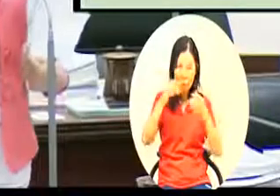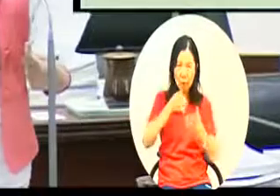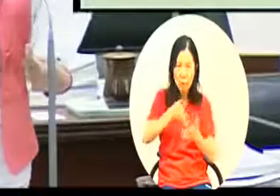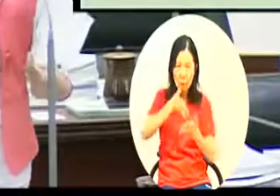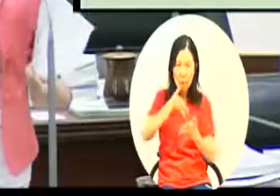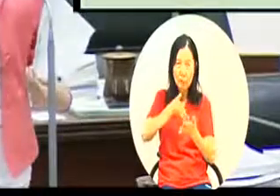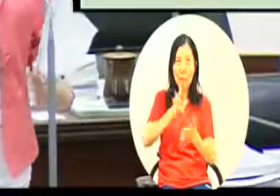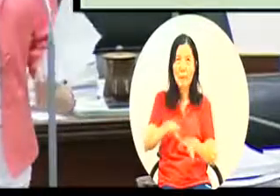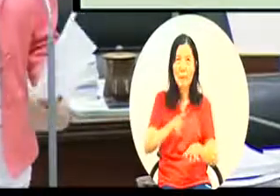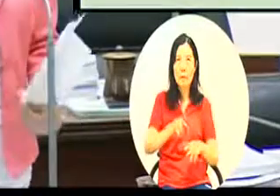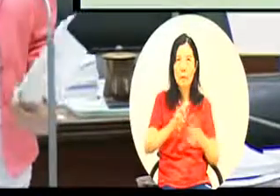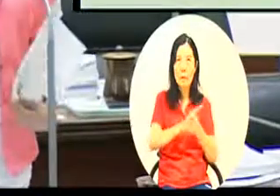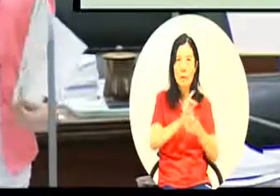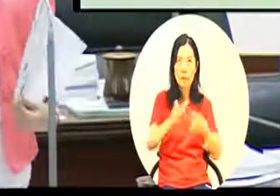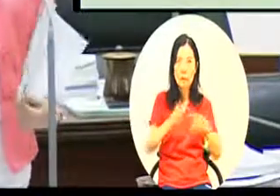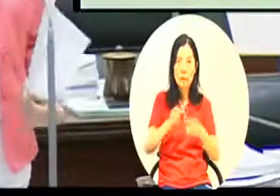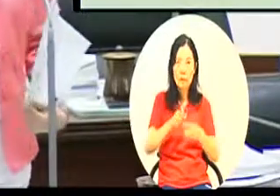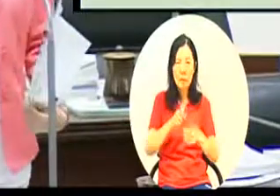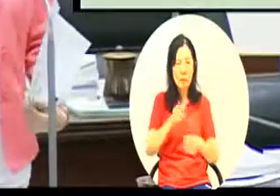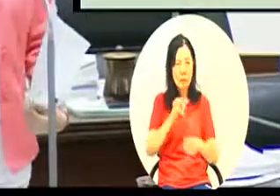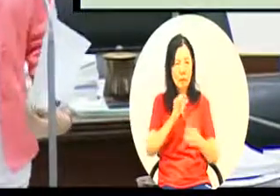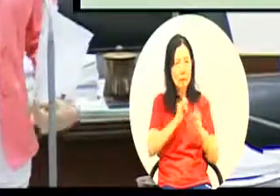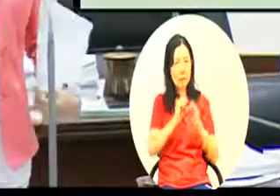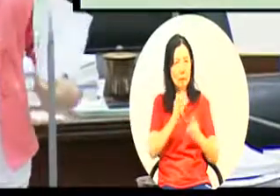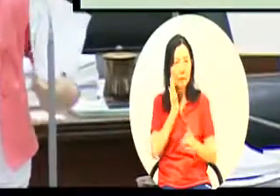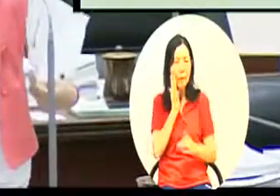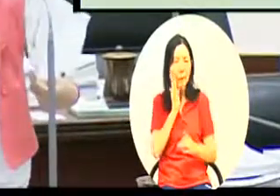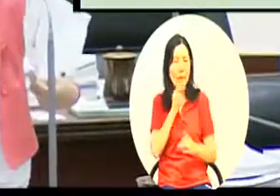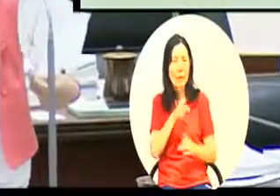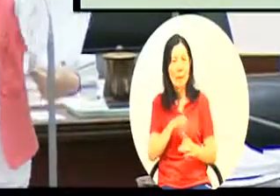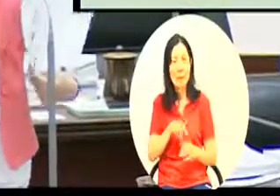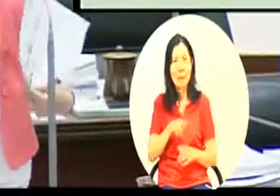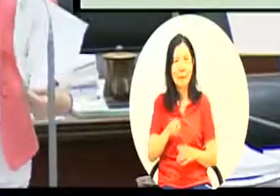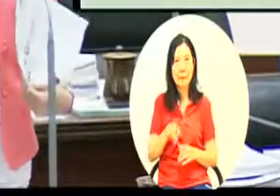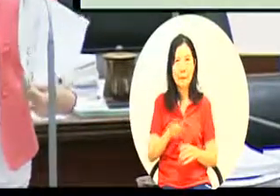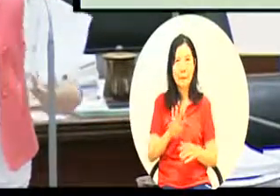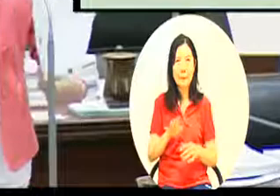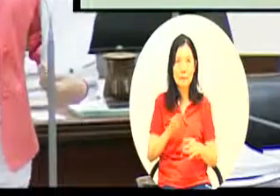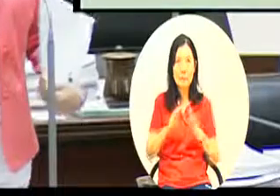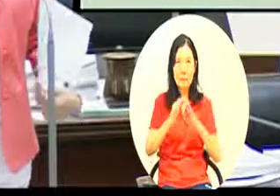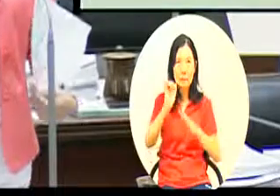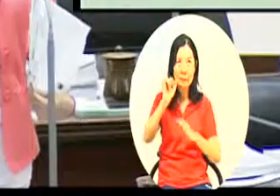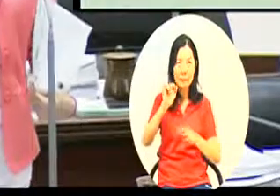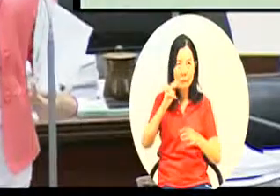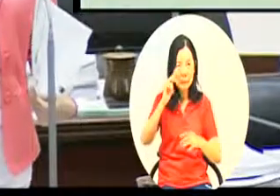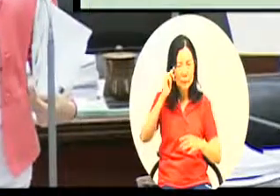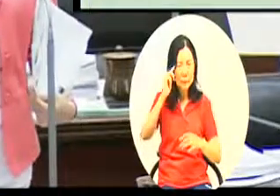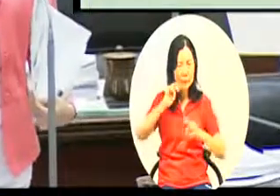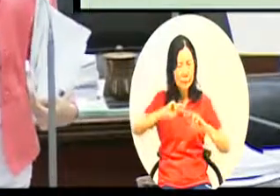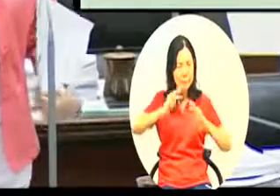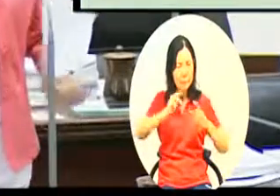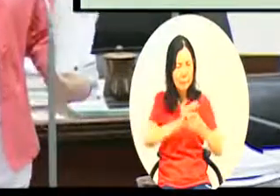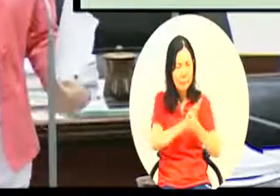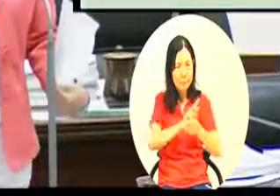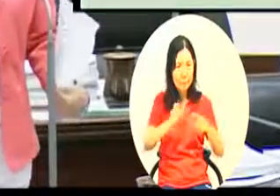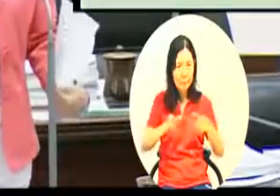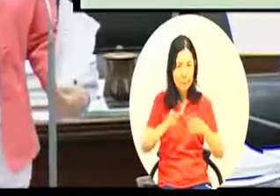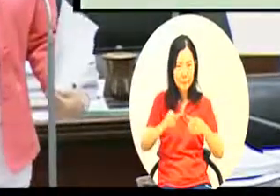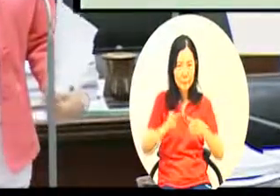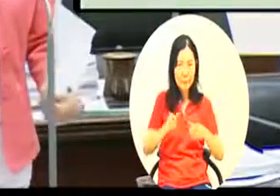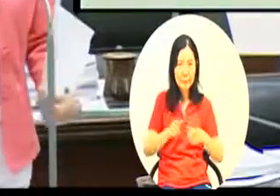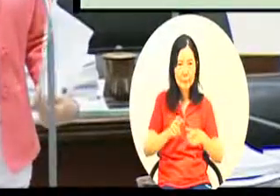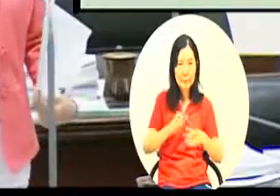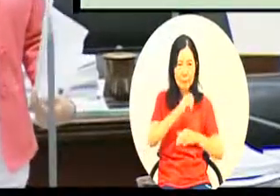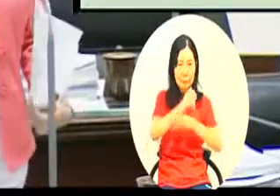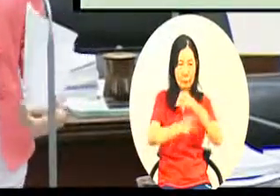得嘛是做唔甘诶，很心疼。他也一直市长也一直想要改善我们林园的一个